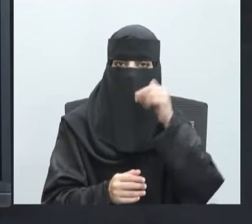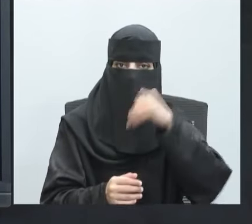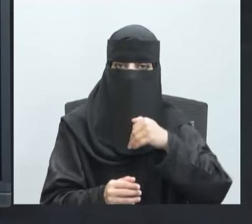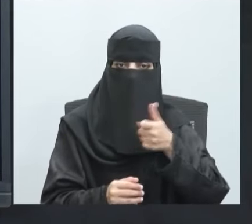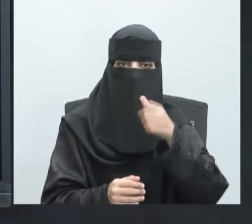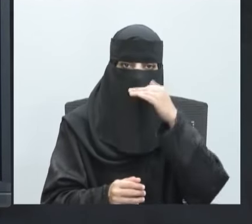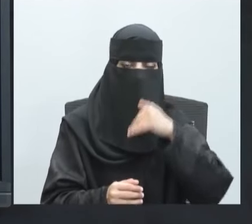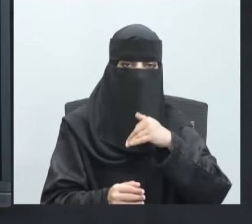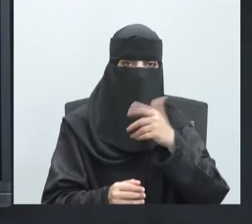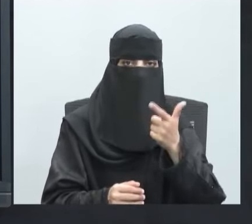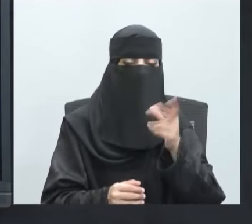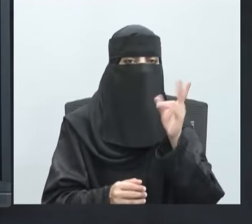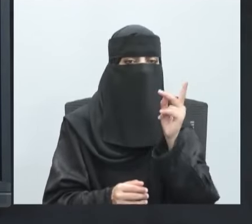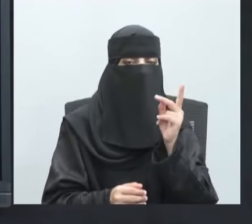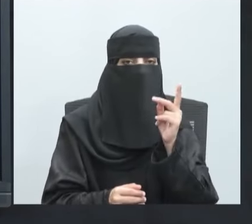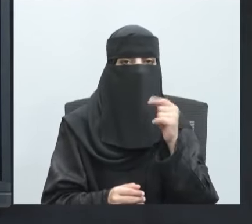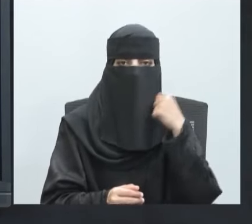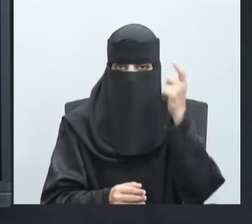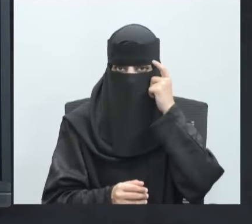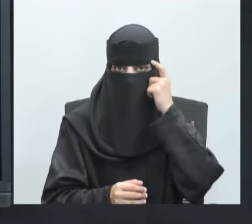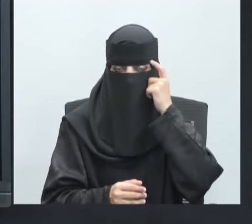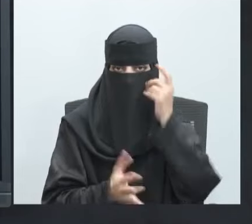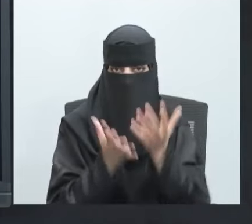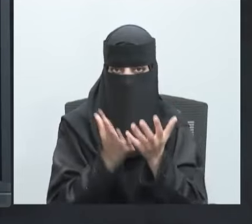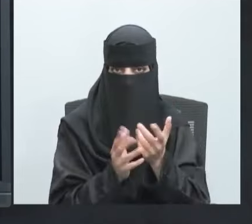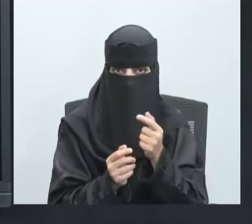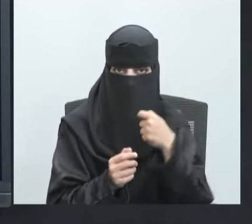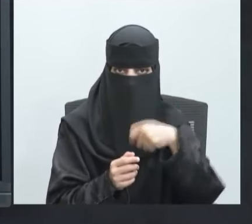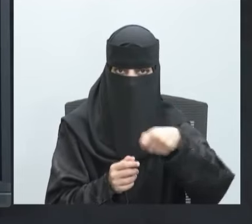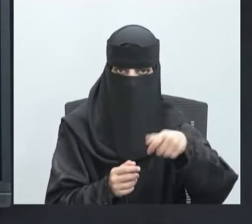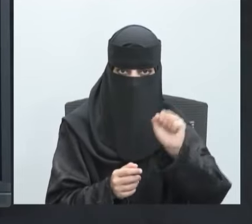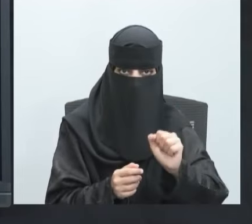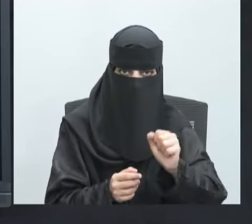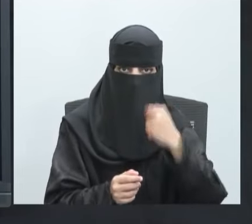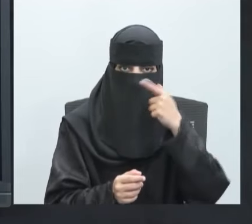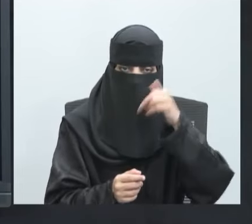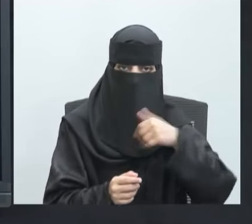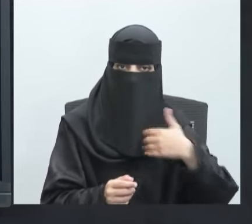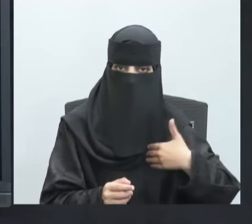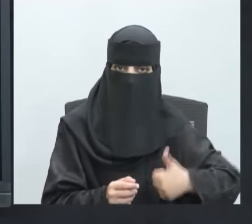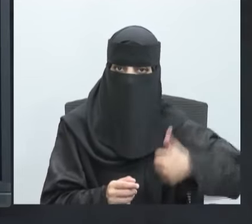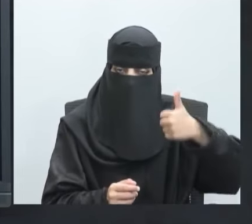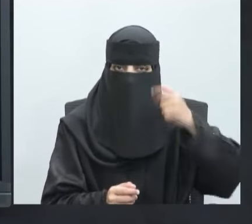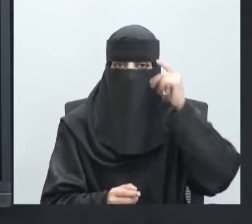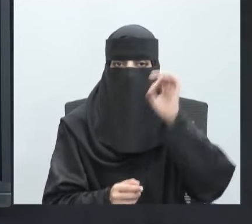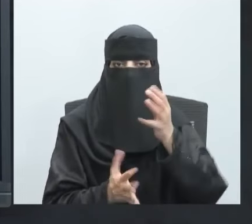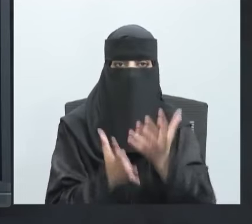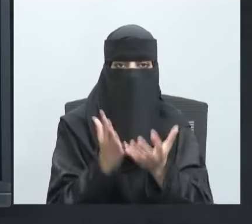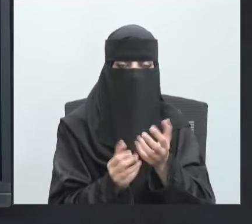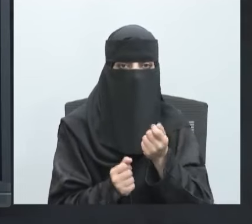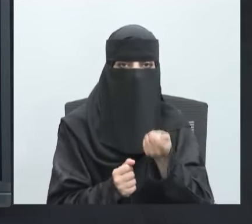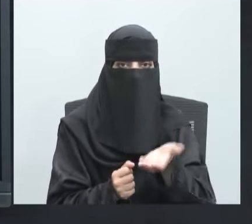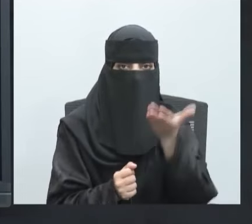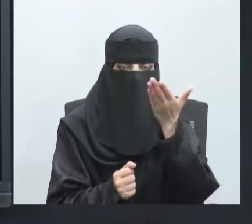او الرغبات بعد ذلك بعد ان تعرف مقدار الاحتياجات ومقدار النفقات تستطيع ان تعرف ميزانيتك هل